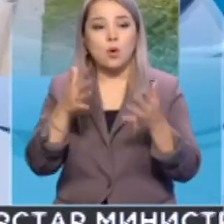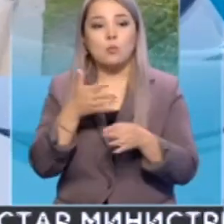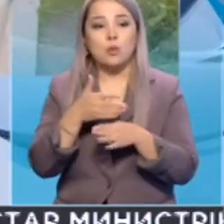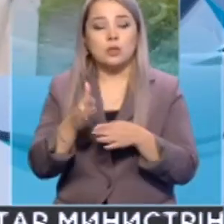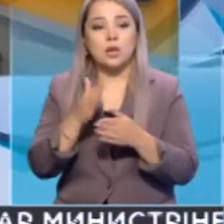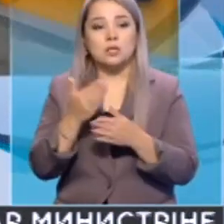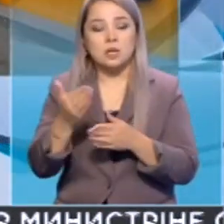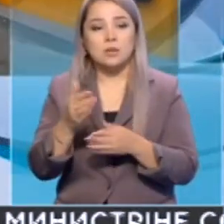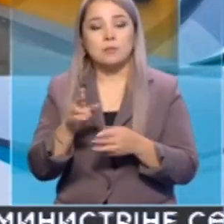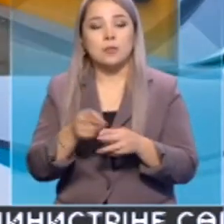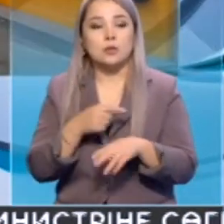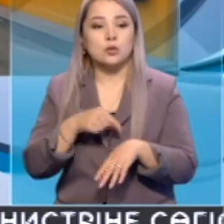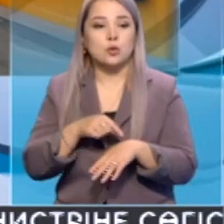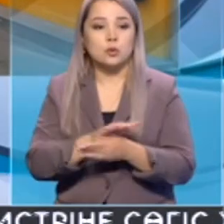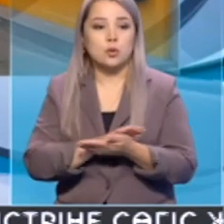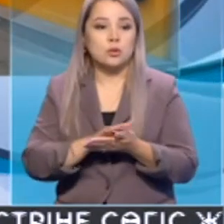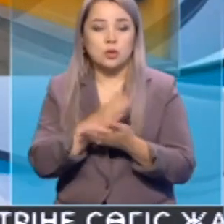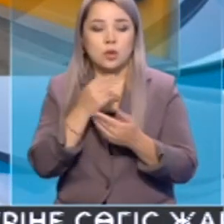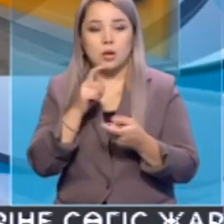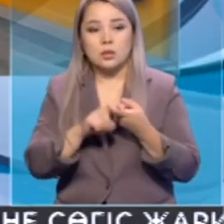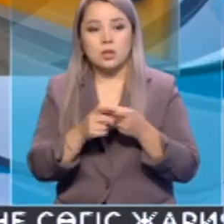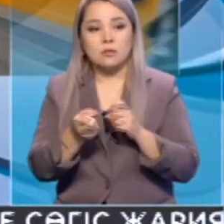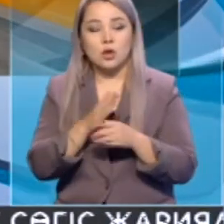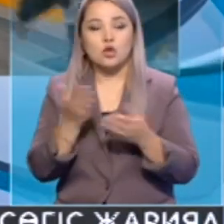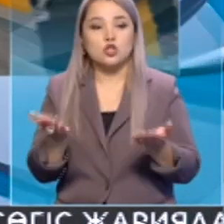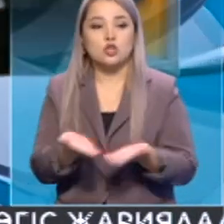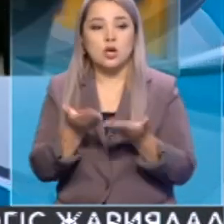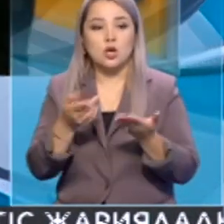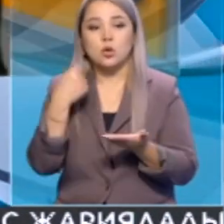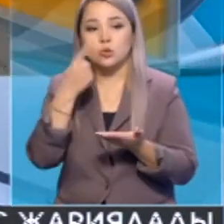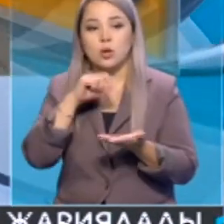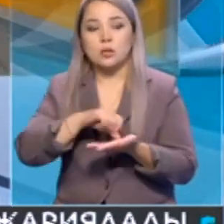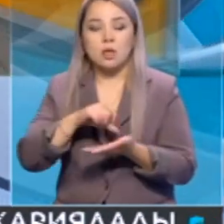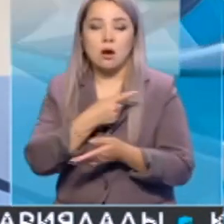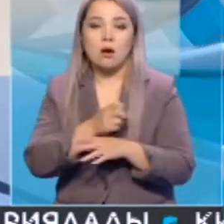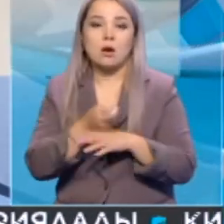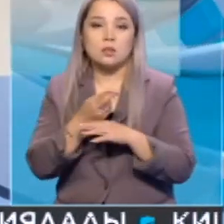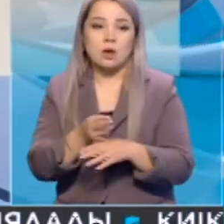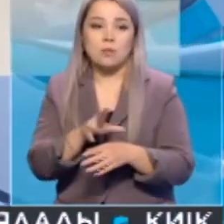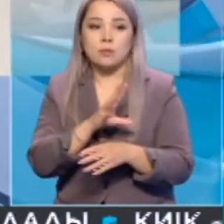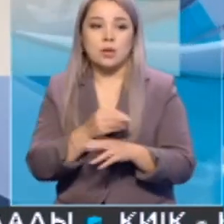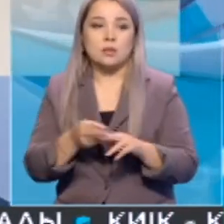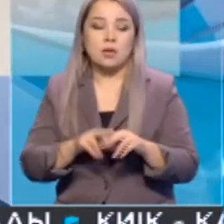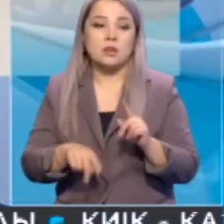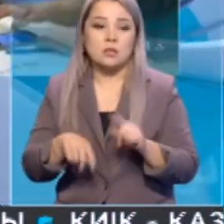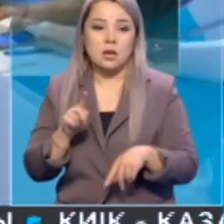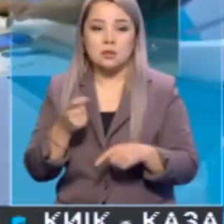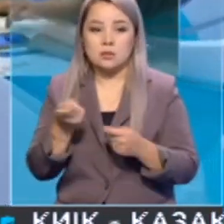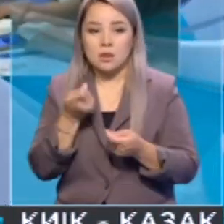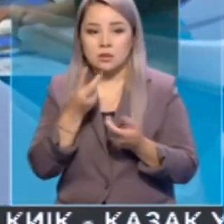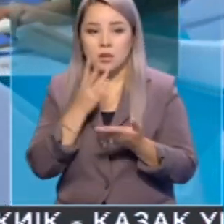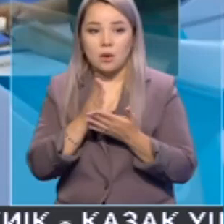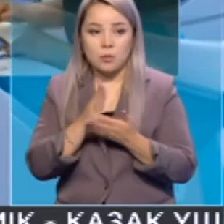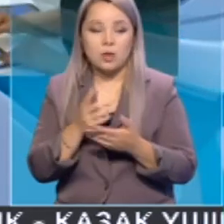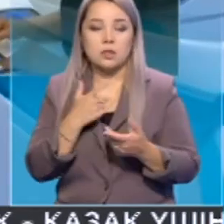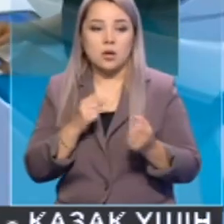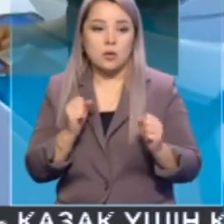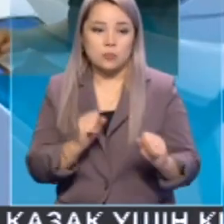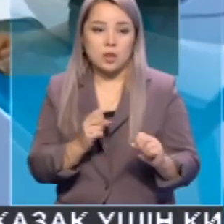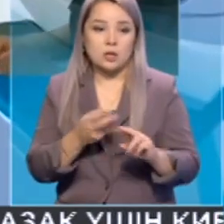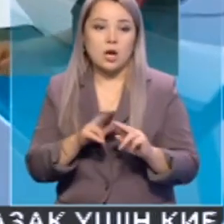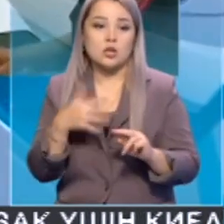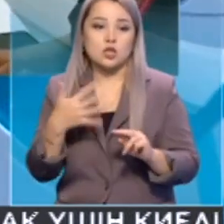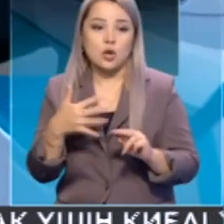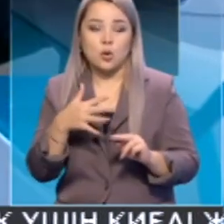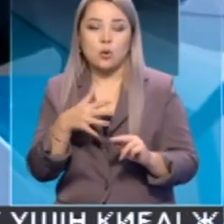бөлігі симптомсыз, немесе коронавирустың жеңіл түрі. Ауруханаға жатқандары некен саяқ. Дегенмен сақтық үшін 50 жастан асқандар